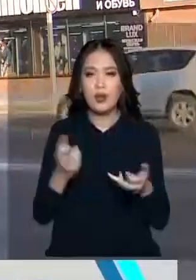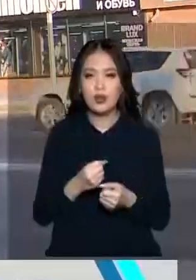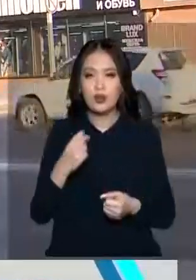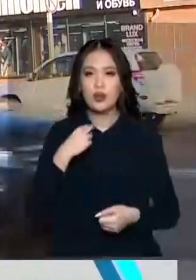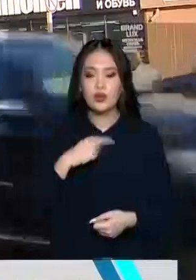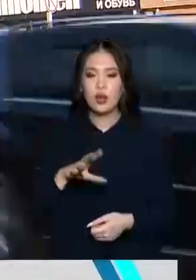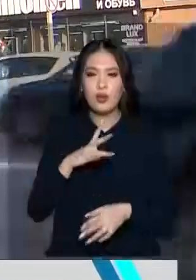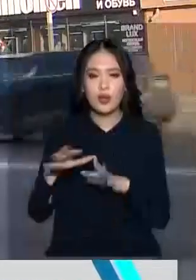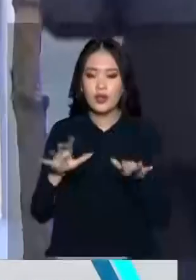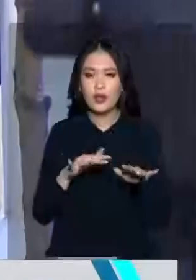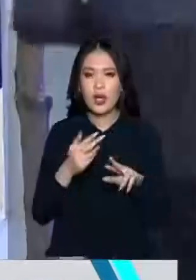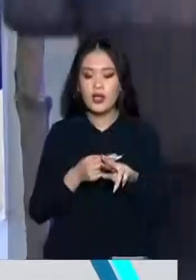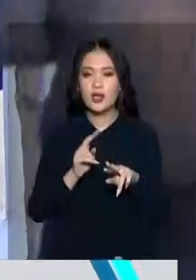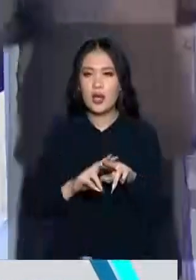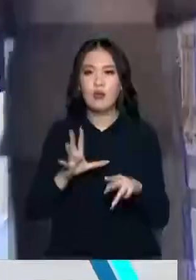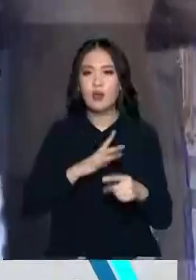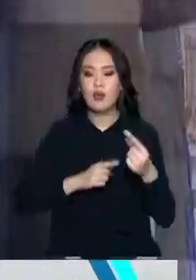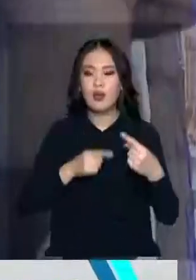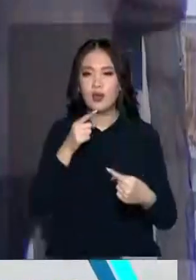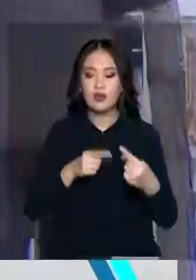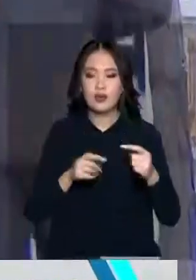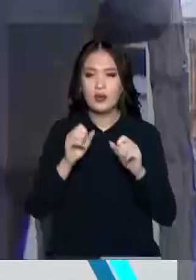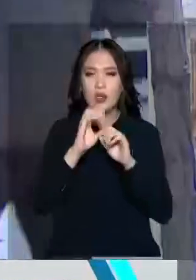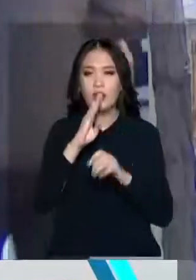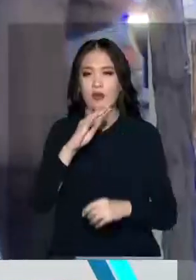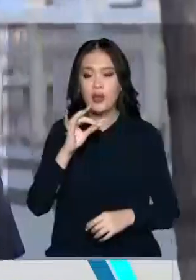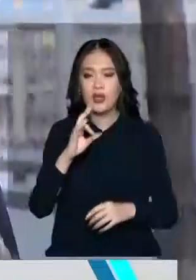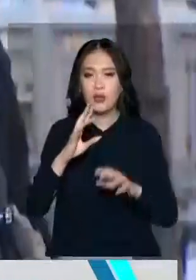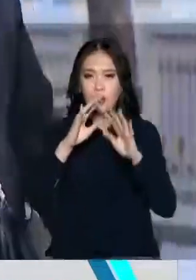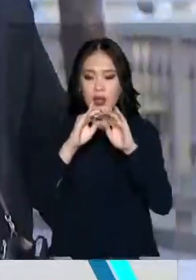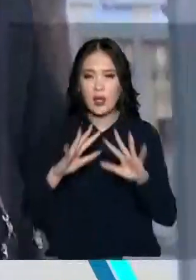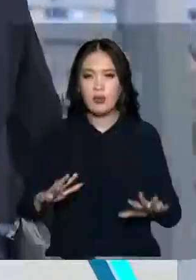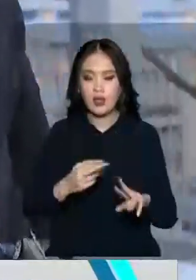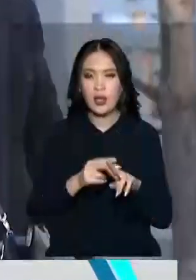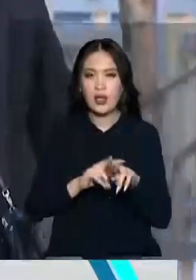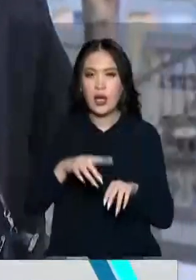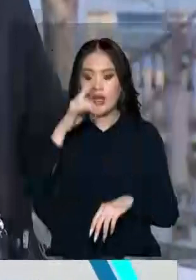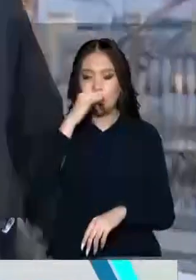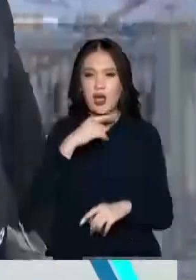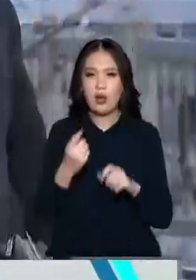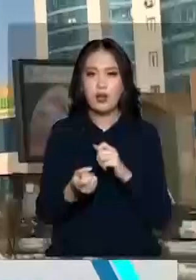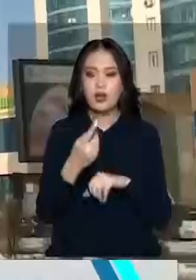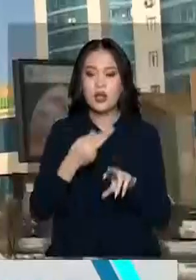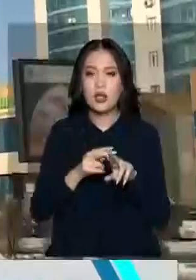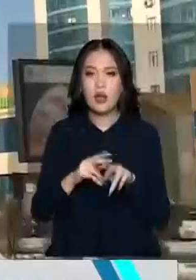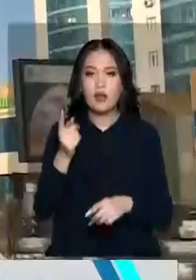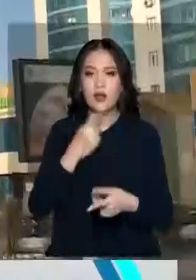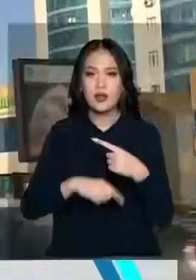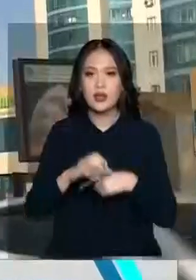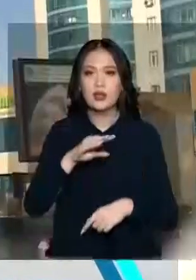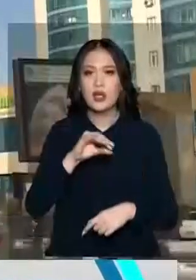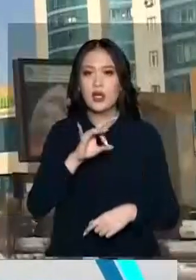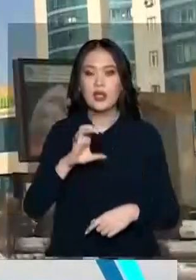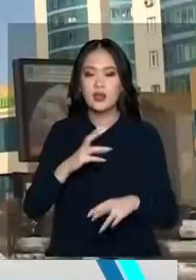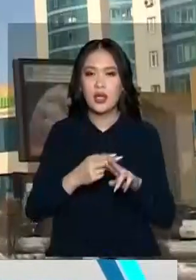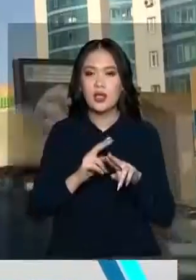путем. Усовершенствовали методы борьбы с финпирамидами. У Казахстана появилась законодательная основа для возврата стрессовых